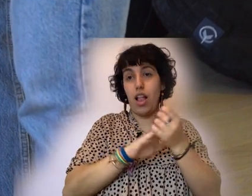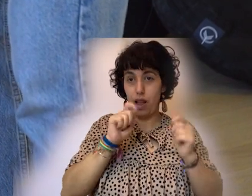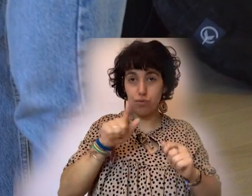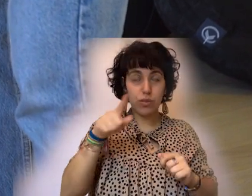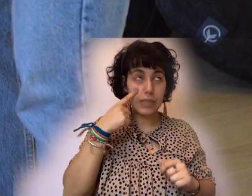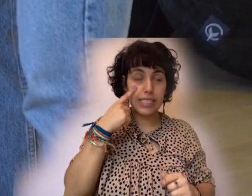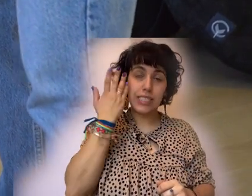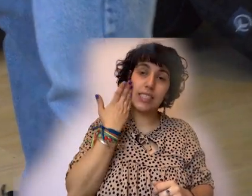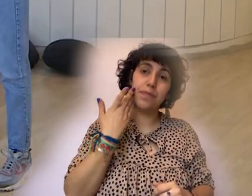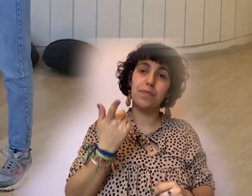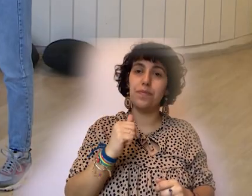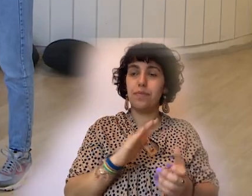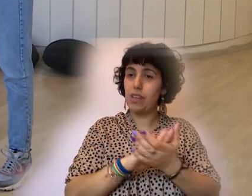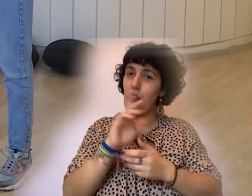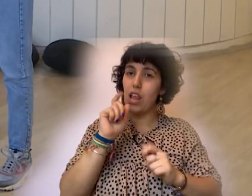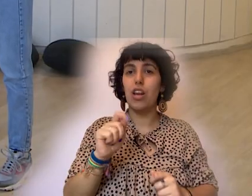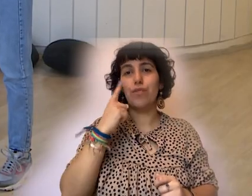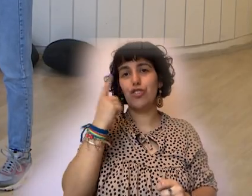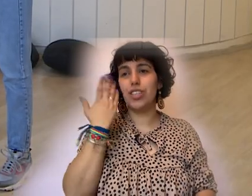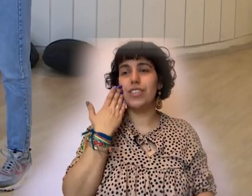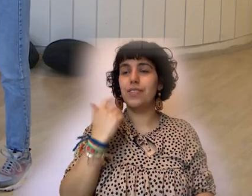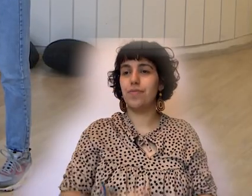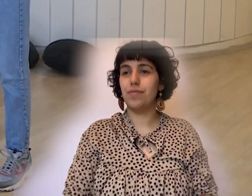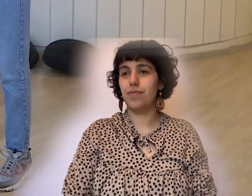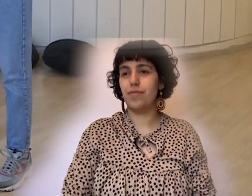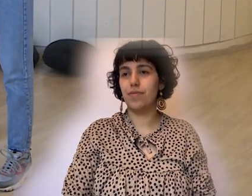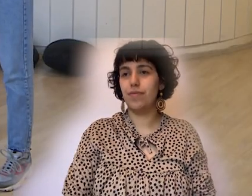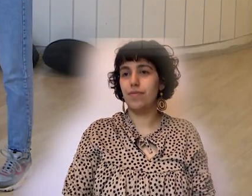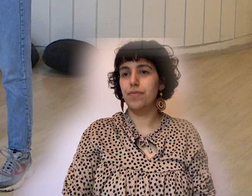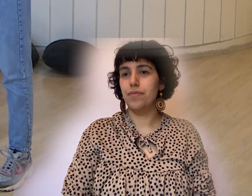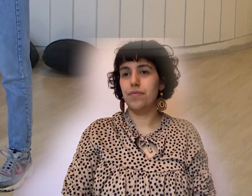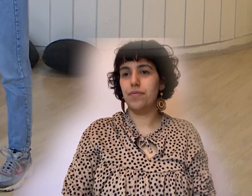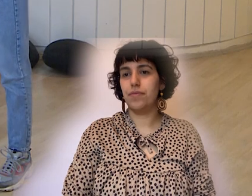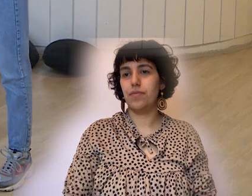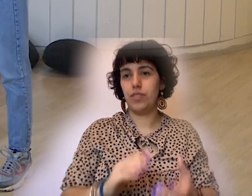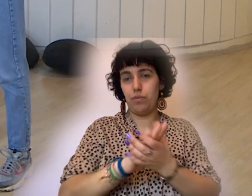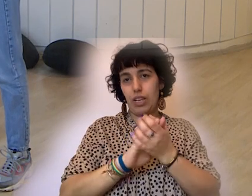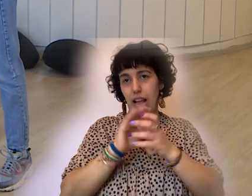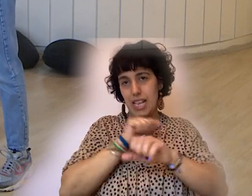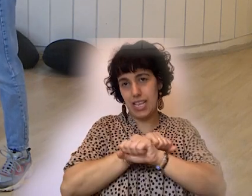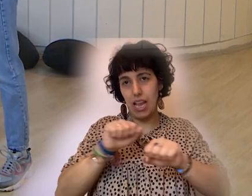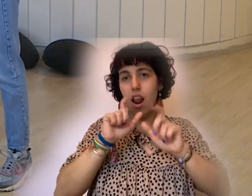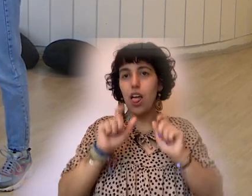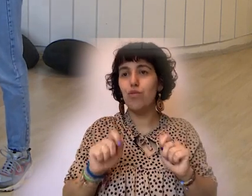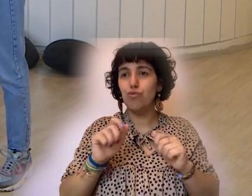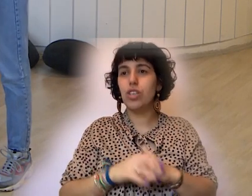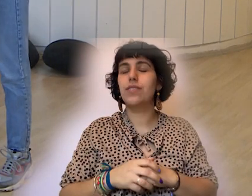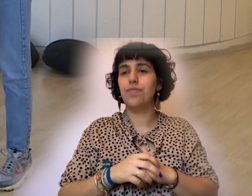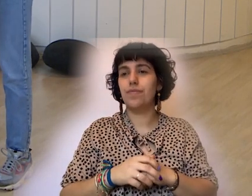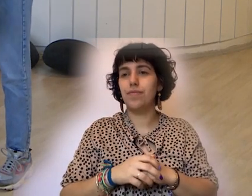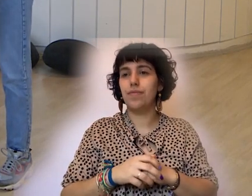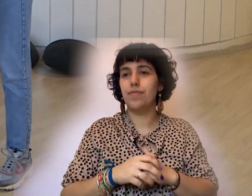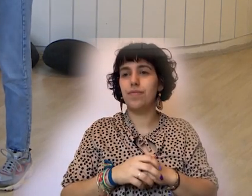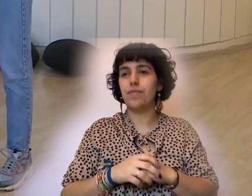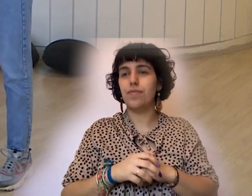gibi birşey gerçekleştirebilirim yani şu anda göstermem Ama şöyle bir hızlı bir kaldırır ya da hızlı British şeklinde bir şey olabilir